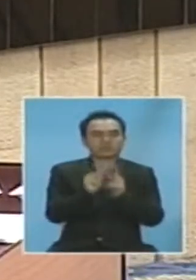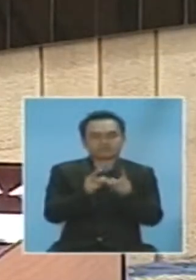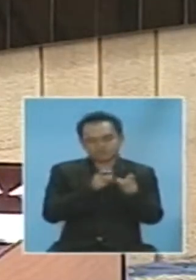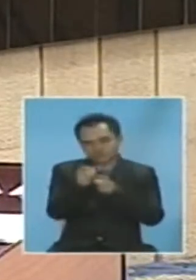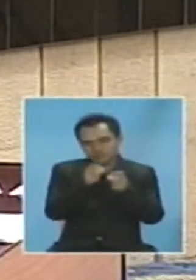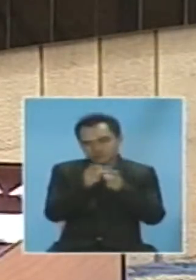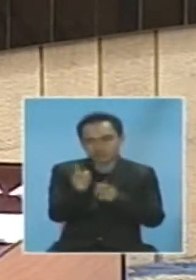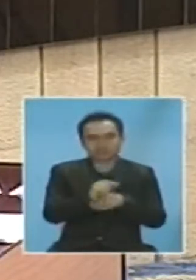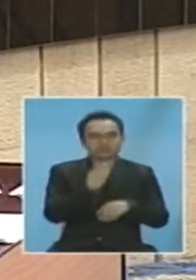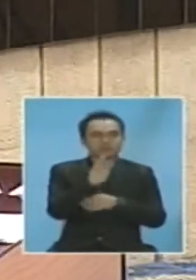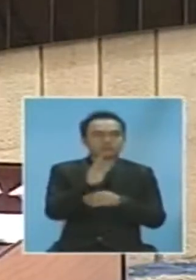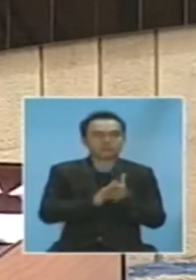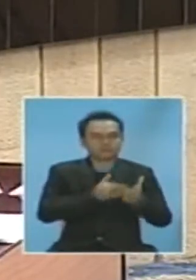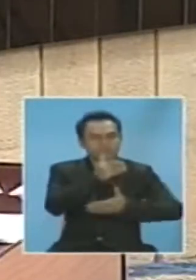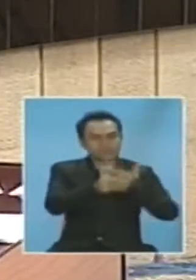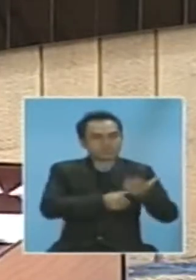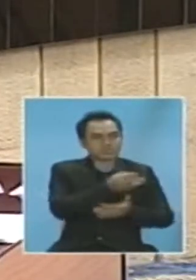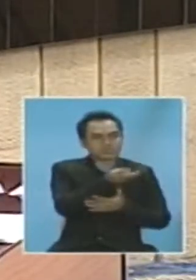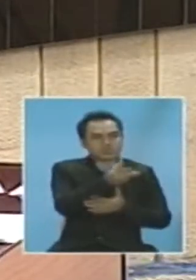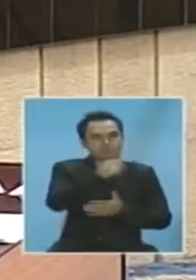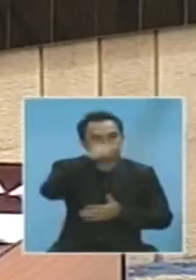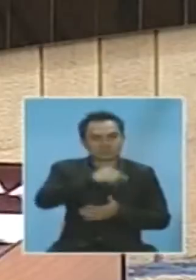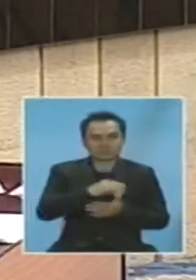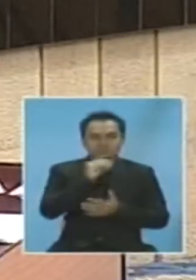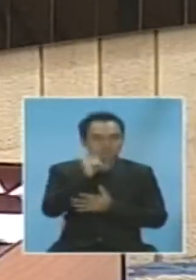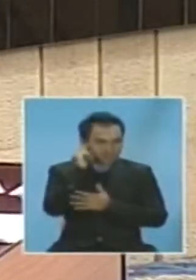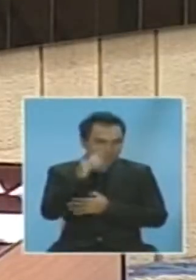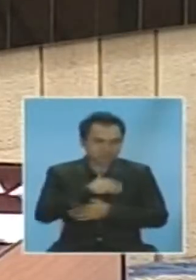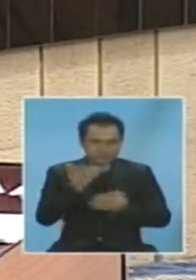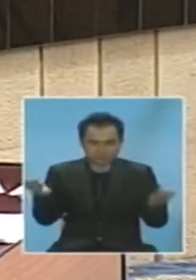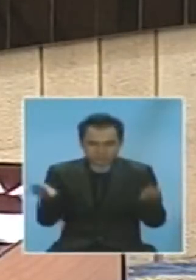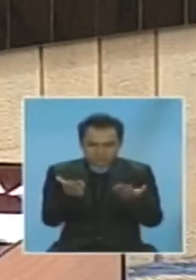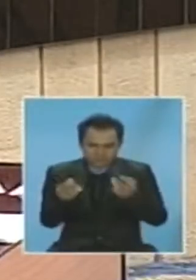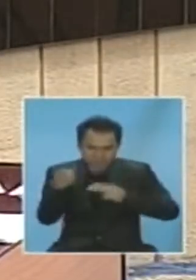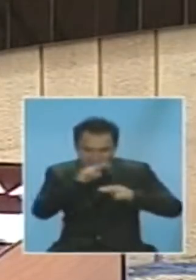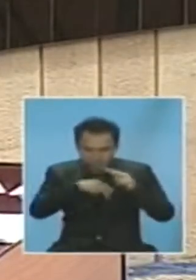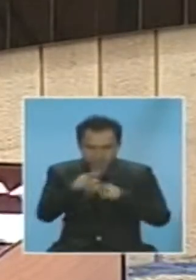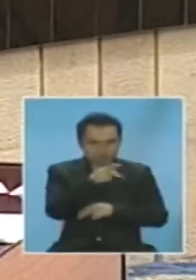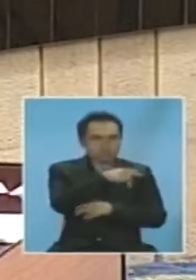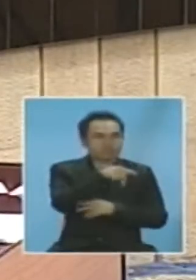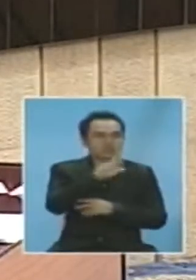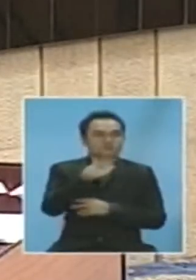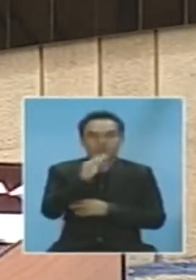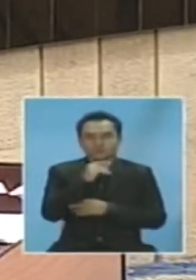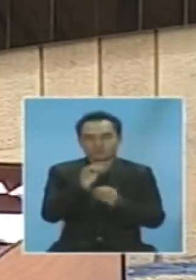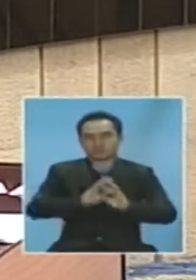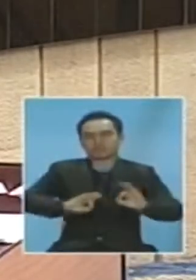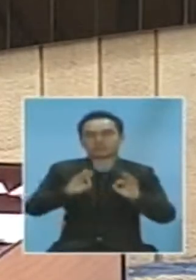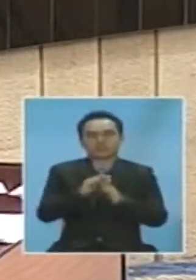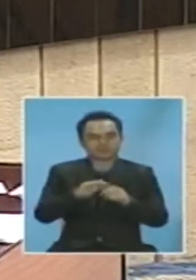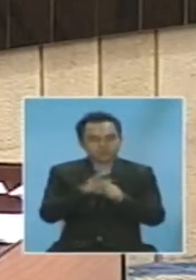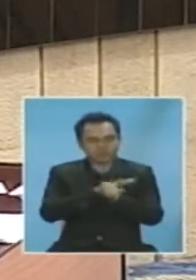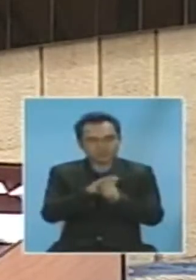การบริษัทค้าข้าวรายใหญ่ค่ะที่จะนำสื่อเพื่อหักล้างข้อกล่าวหาของปปช.ในประเด็นความเหมาะส